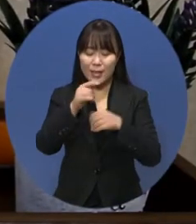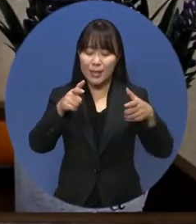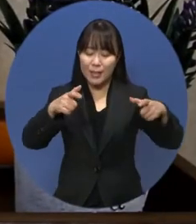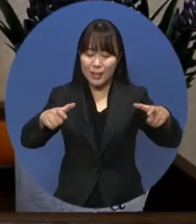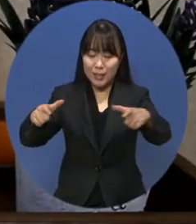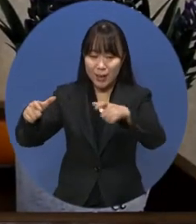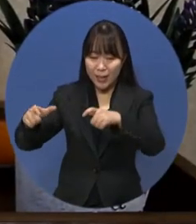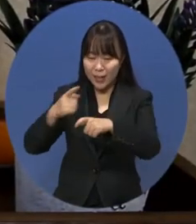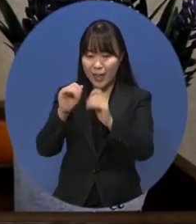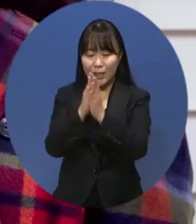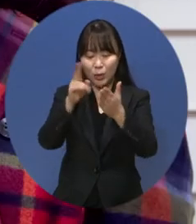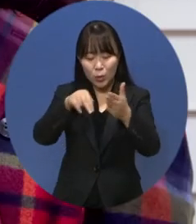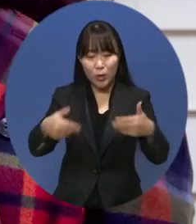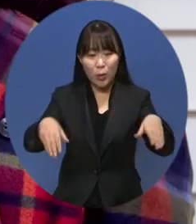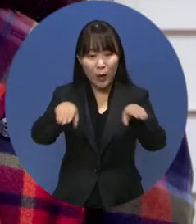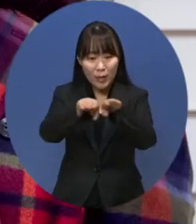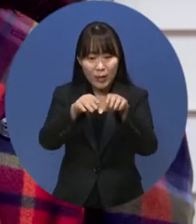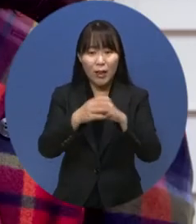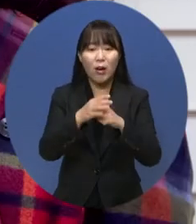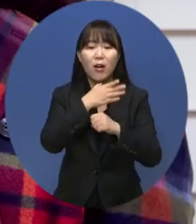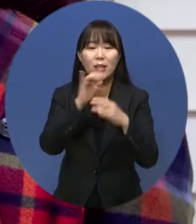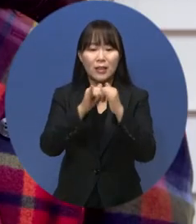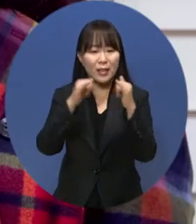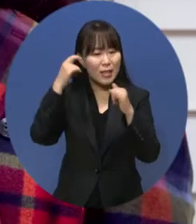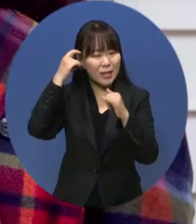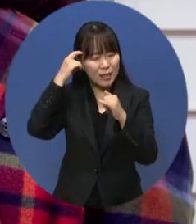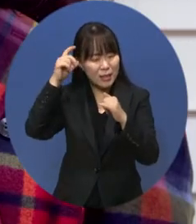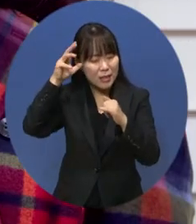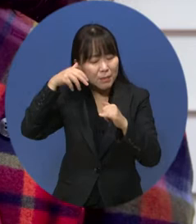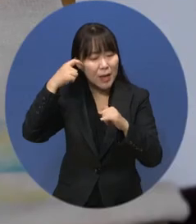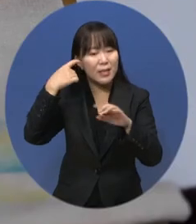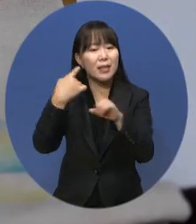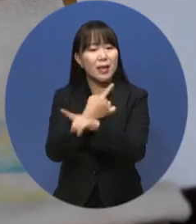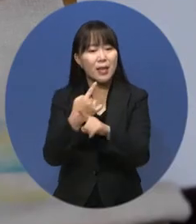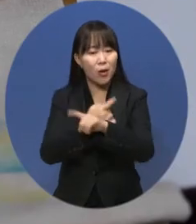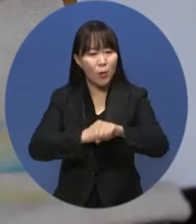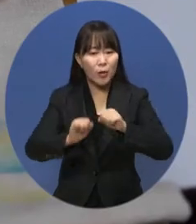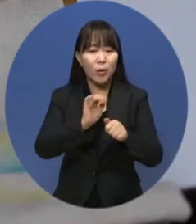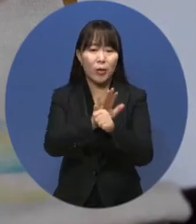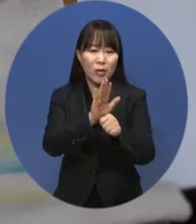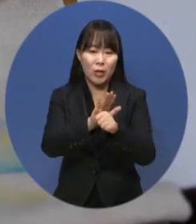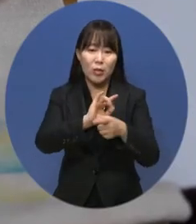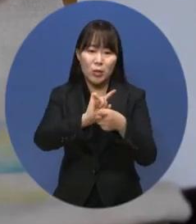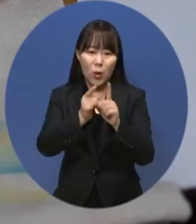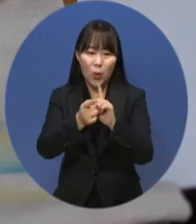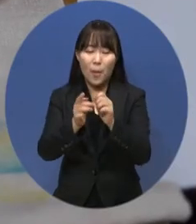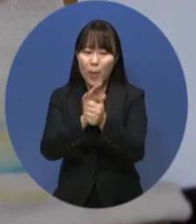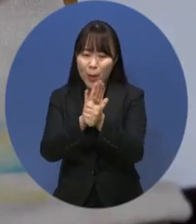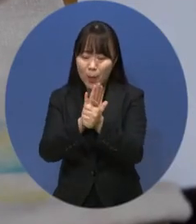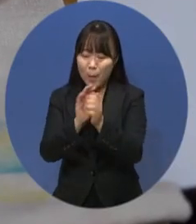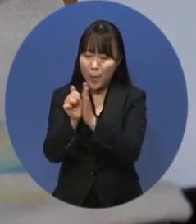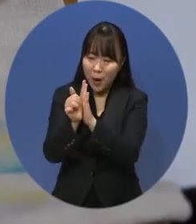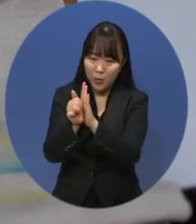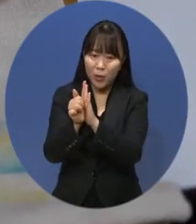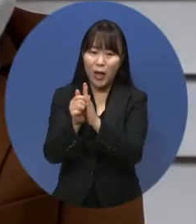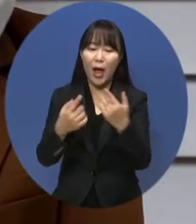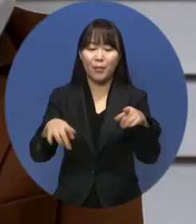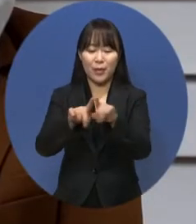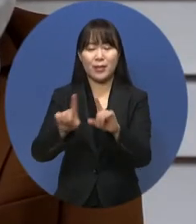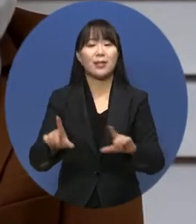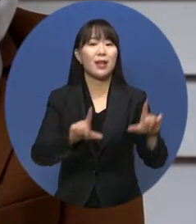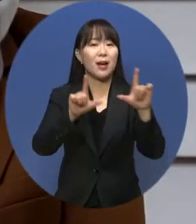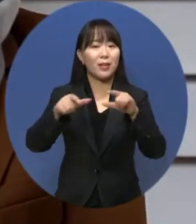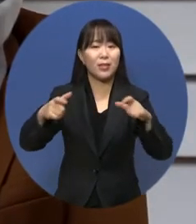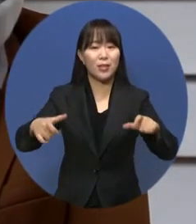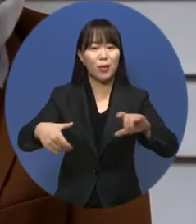도서관이 어르신들의 치매 인식 개선 활동에 앞장서 주민들이 서로 배려하며 더불어 살아가는 지역